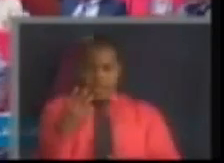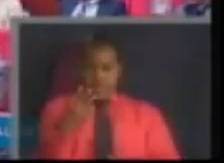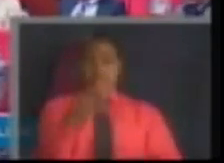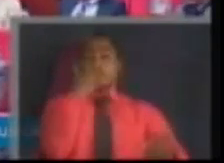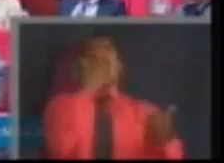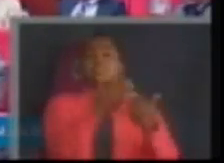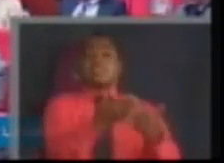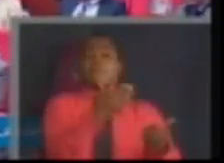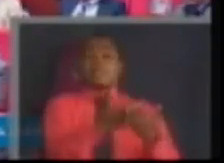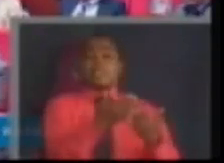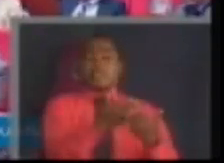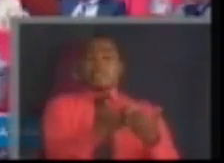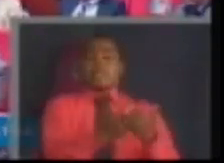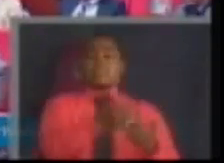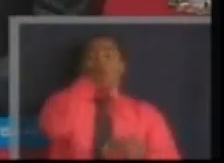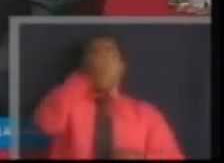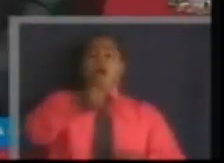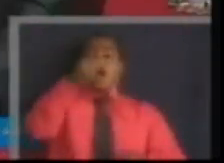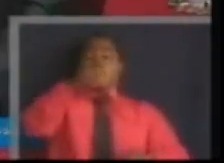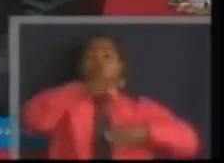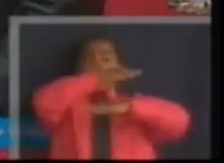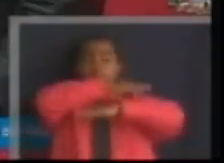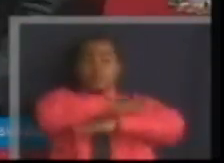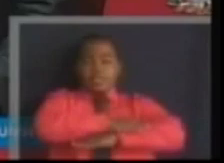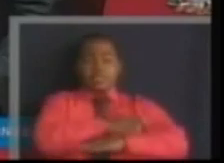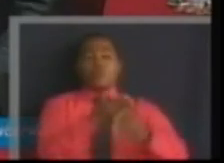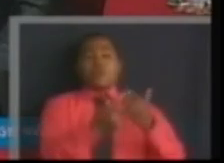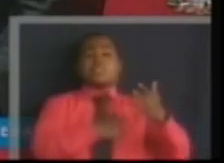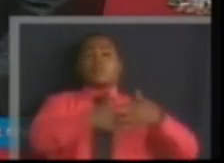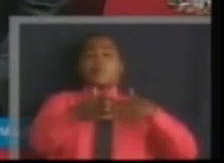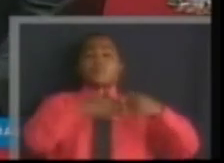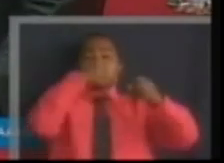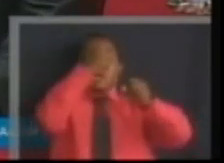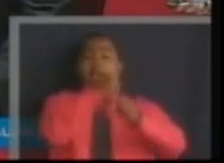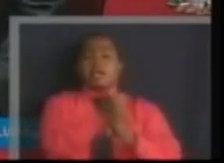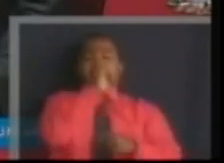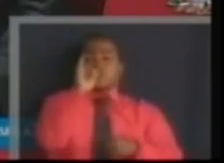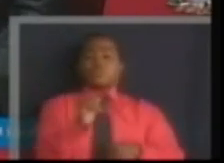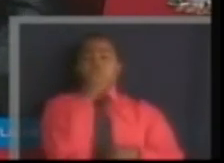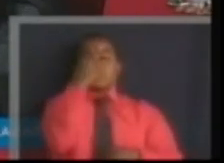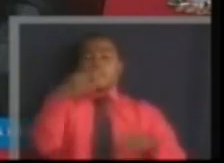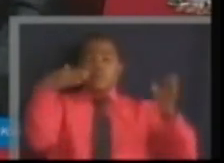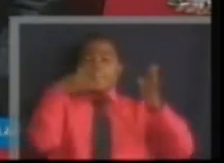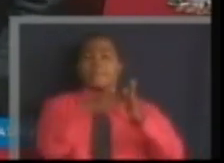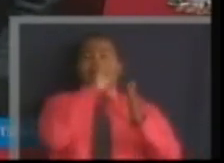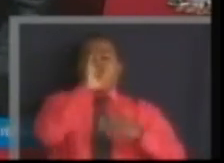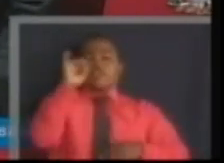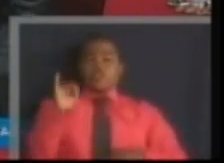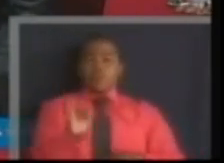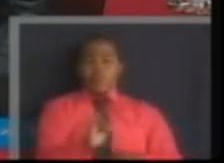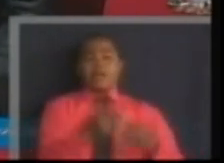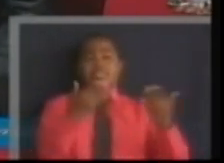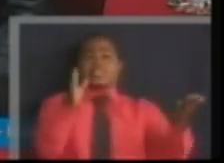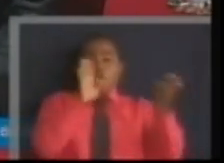kinapendekeza watu wapumzike kwa sababu wamefanya kazi Jumatatu mpaka Ijumaa ili wakafanya utafiti. Unapinga